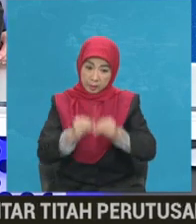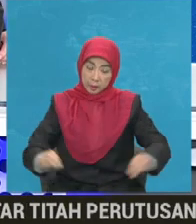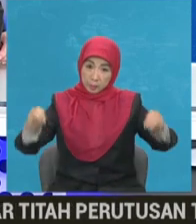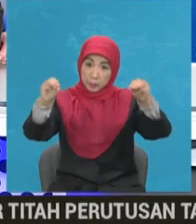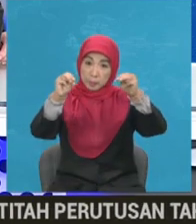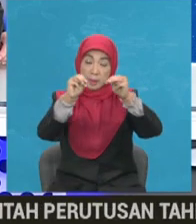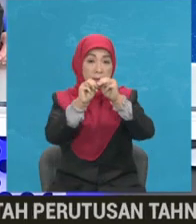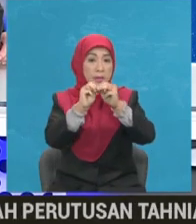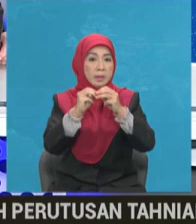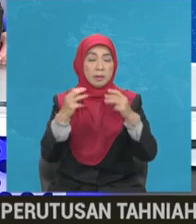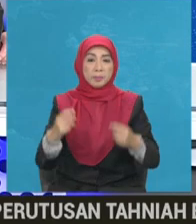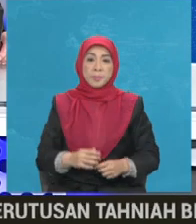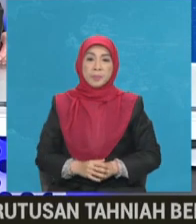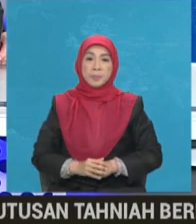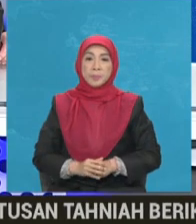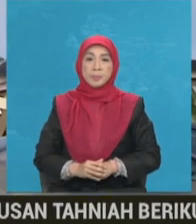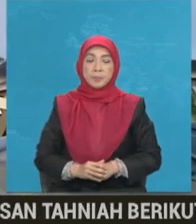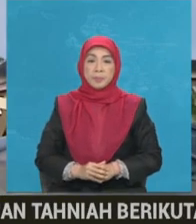jabatan Perdana Menteri